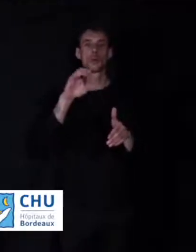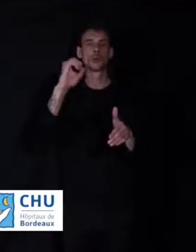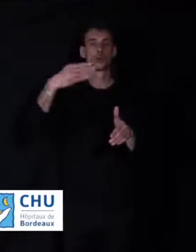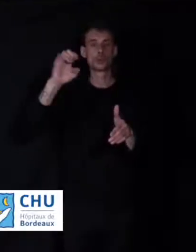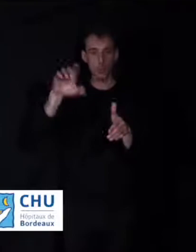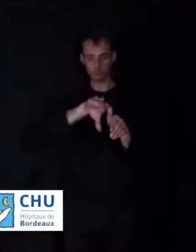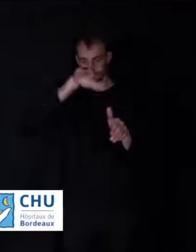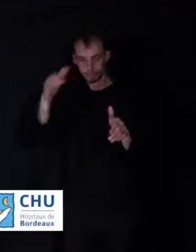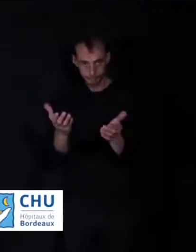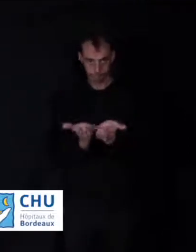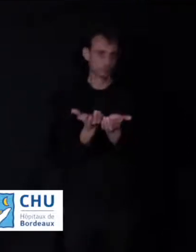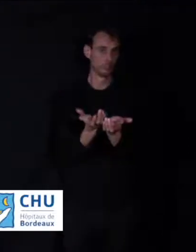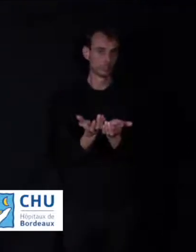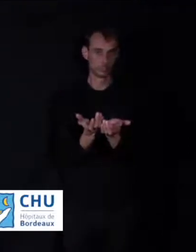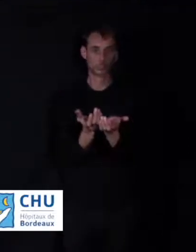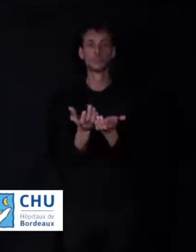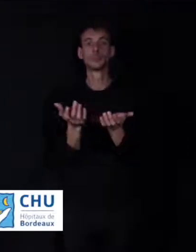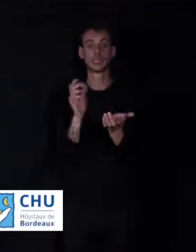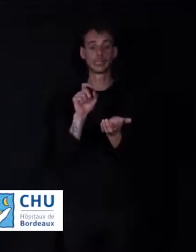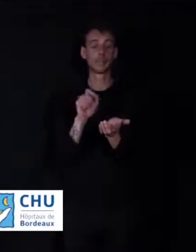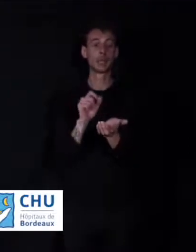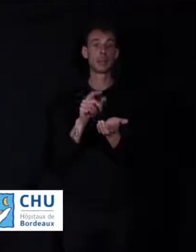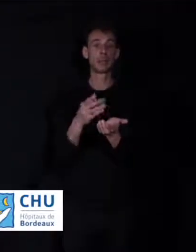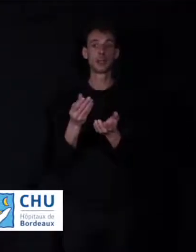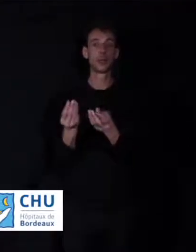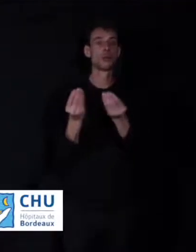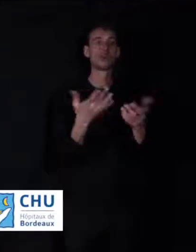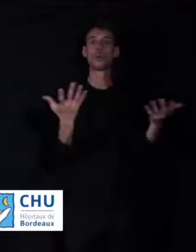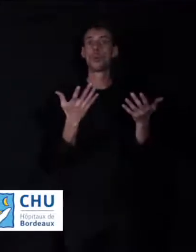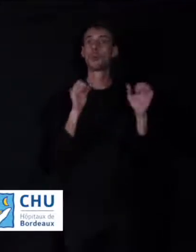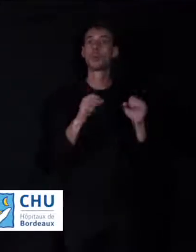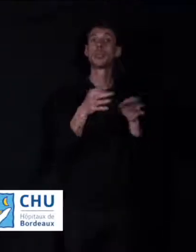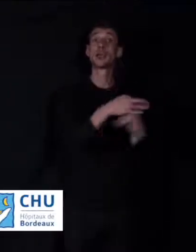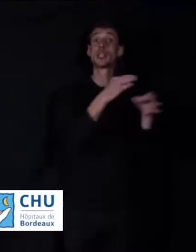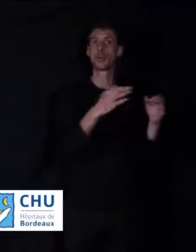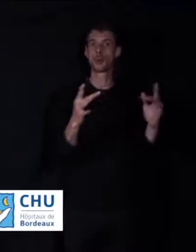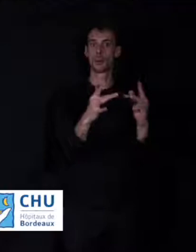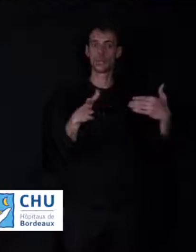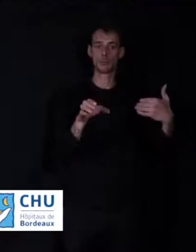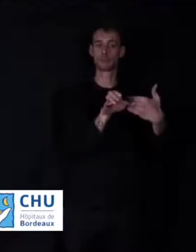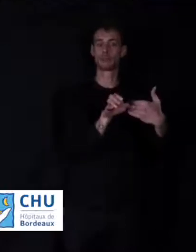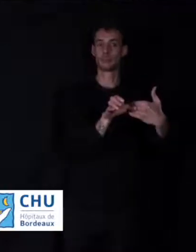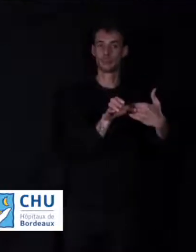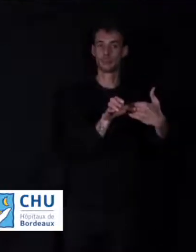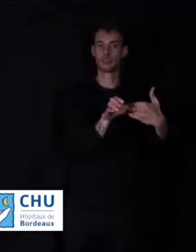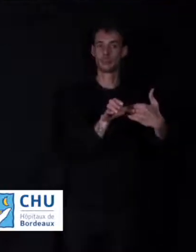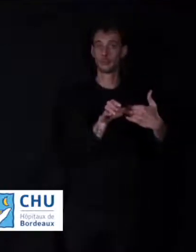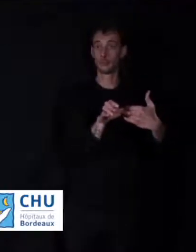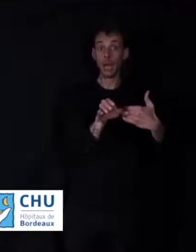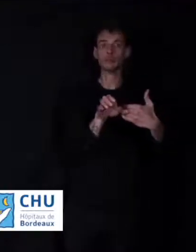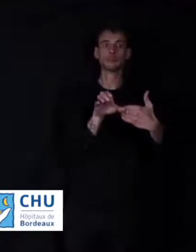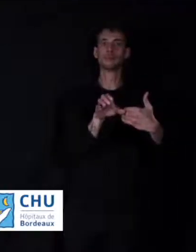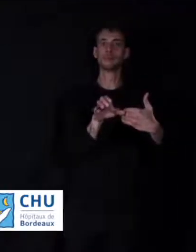Le liposome va permettre de faire un contact cellule à cellule. L'ARN va se retrouver dans la cellule et là, il va